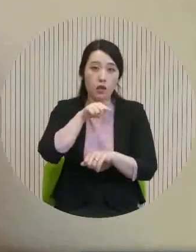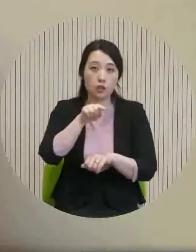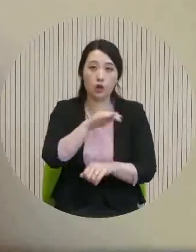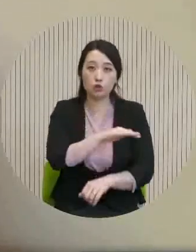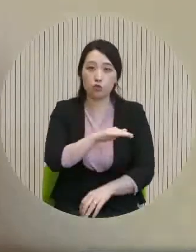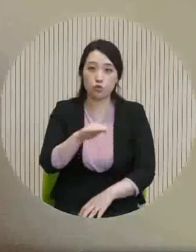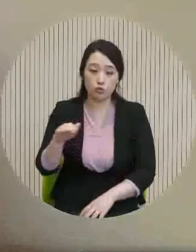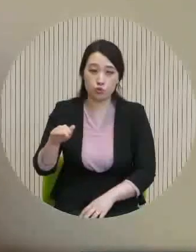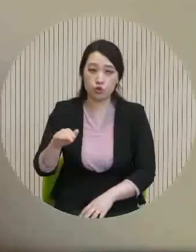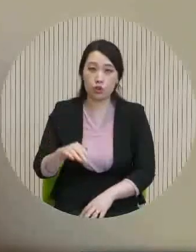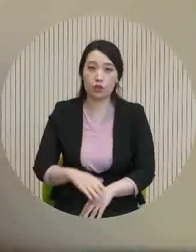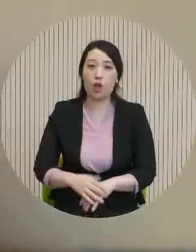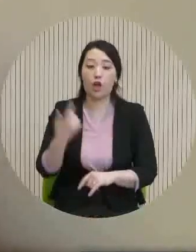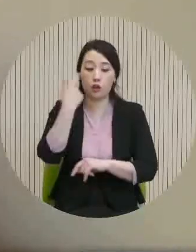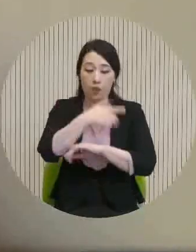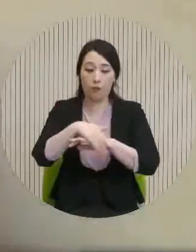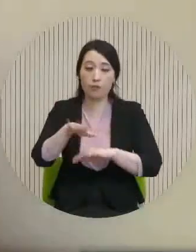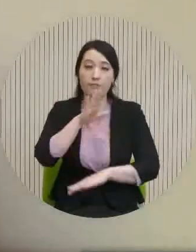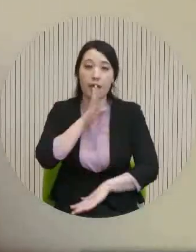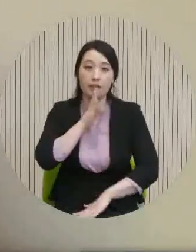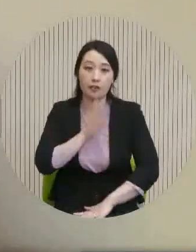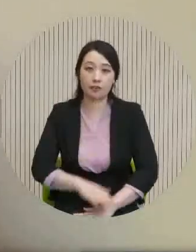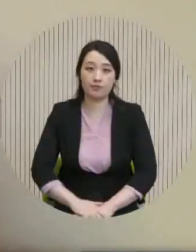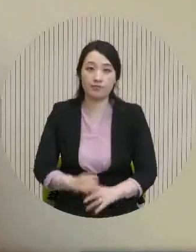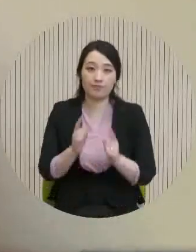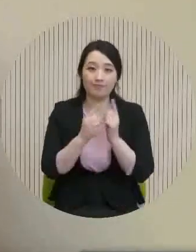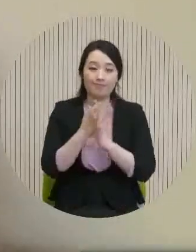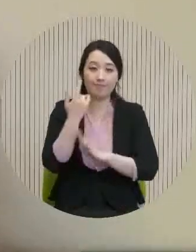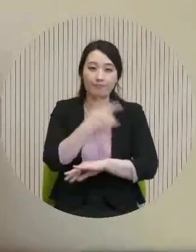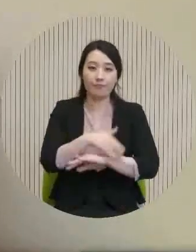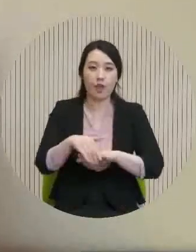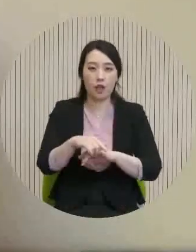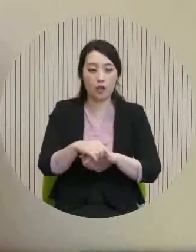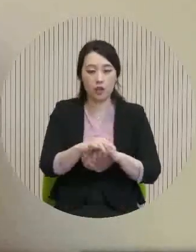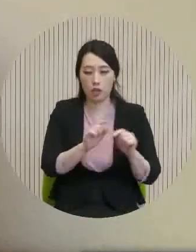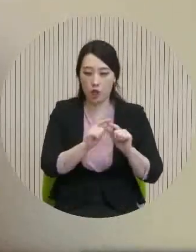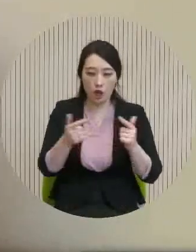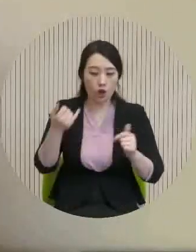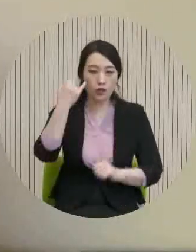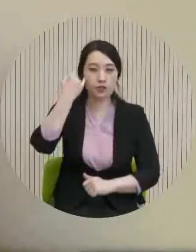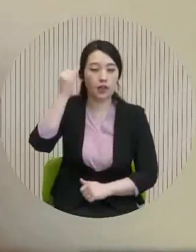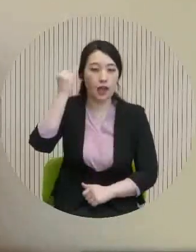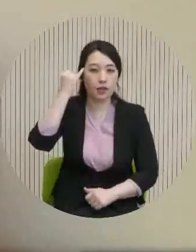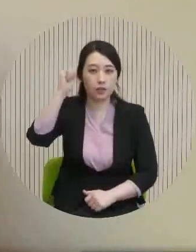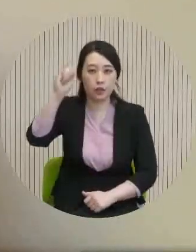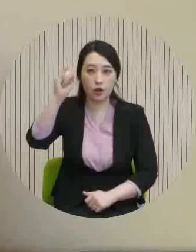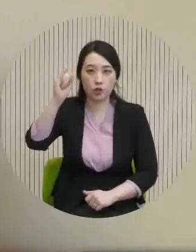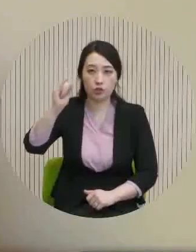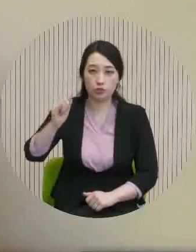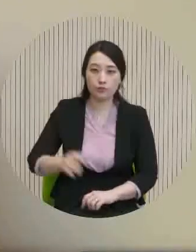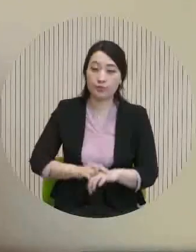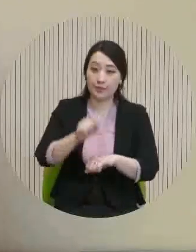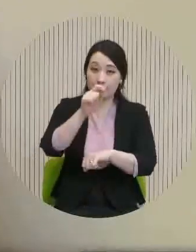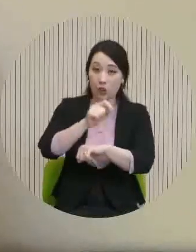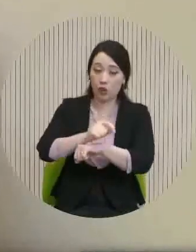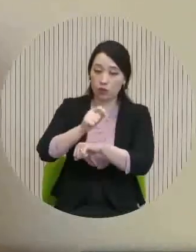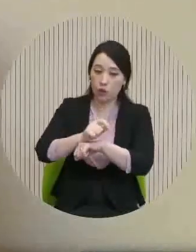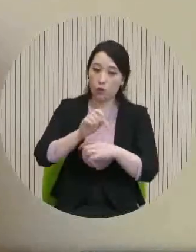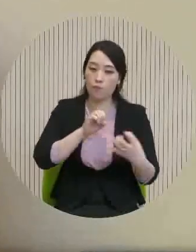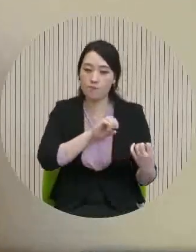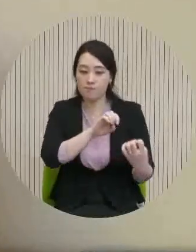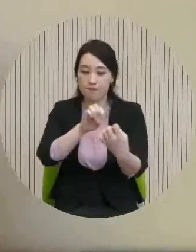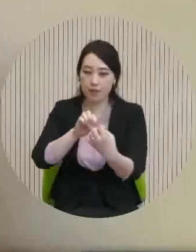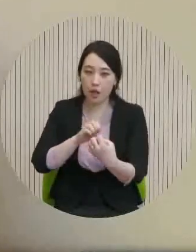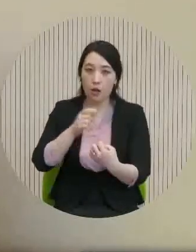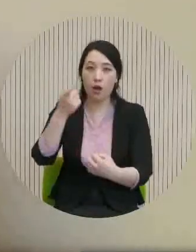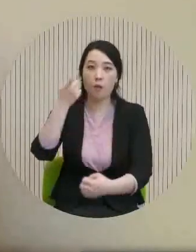수준에서 계획하고 진행을 합니다. 여러 아이디어를 일단 Our other colleagues from other libraries, 동료들과 이야기를